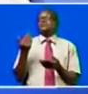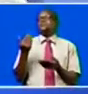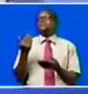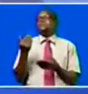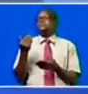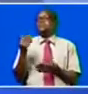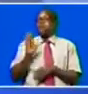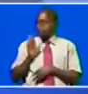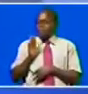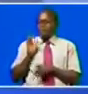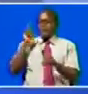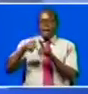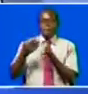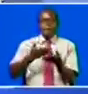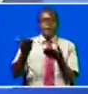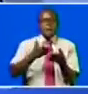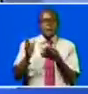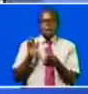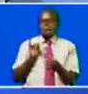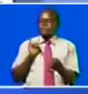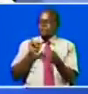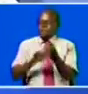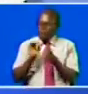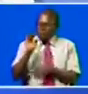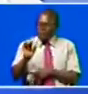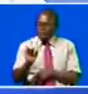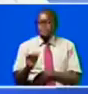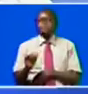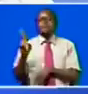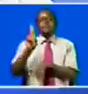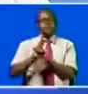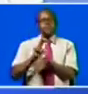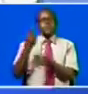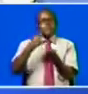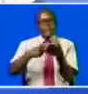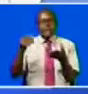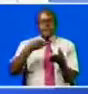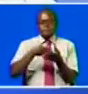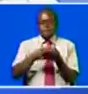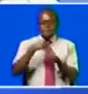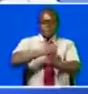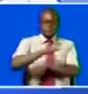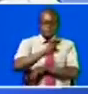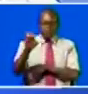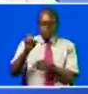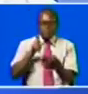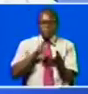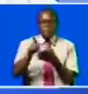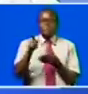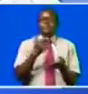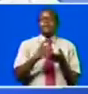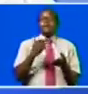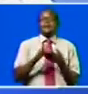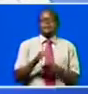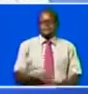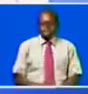expenditure. Lakini mke wako anakuuliza matimizo yale ya kawaida kama school fees, nilipie nyumba, nifanyie hivi. Lakini